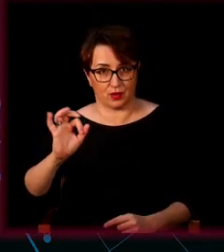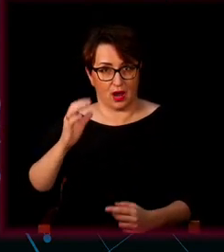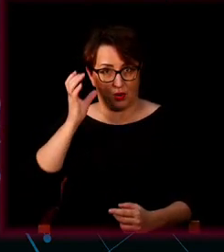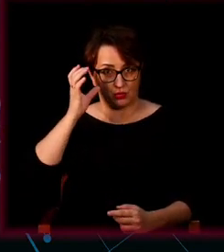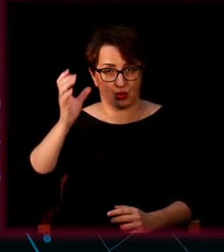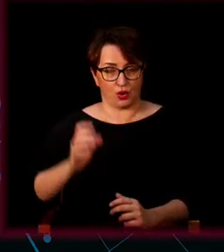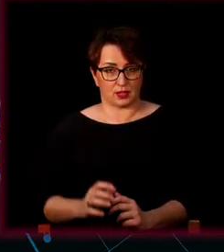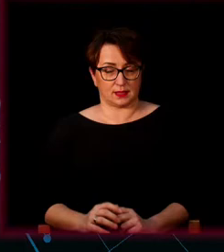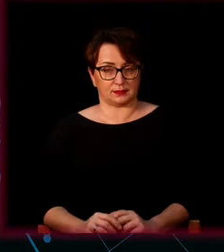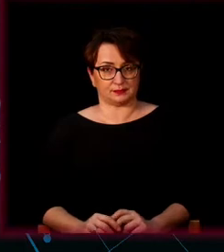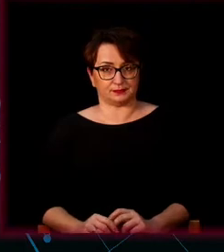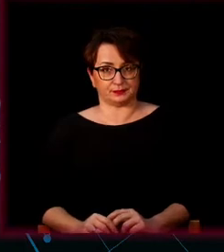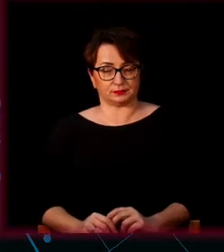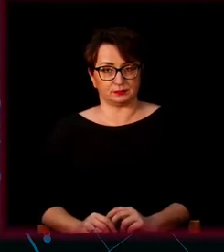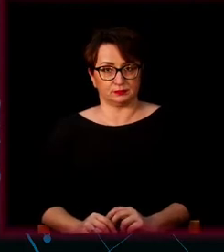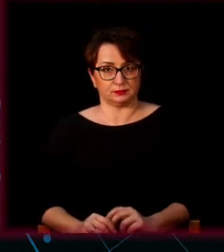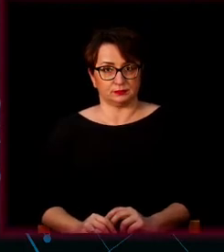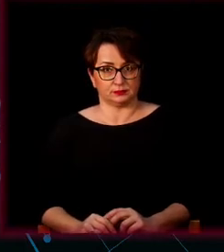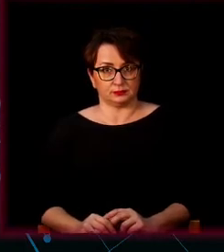eksperyment myślowy, który